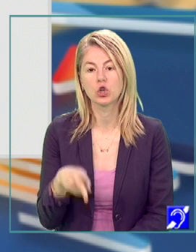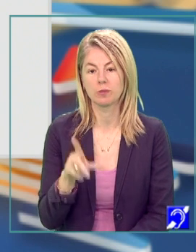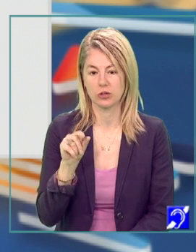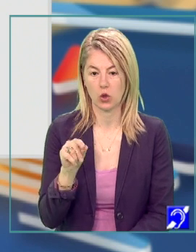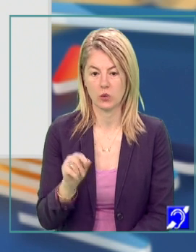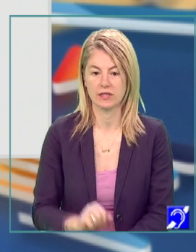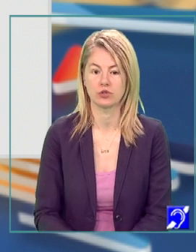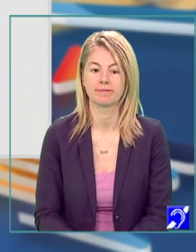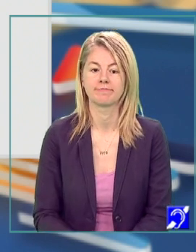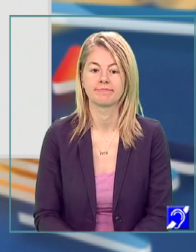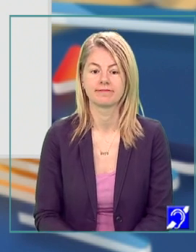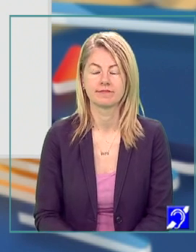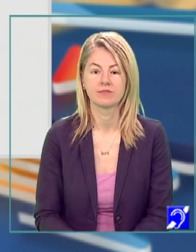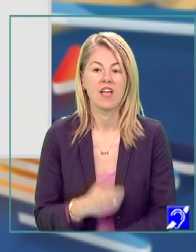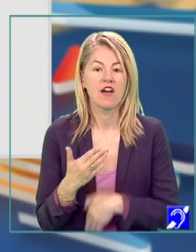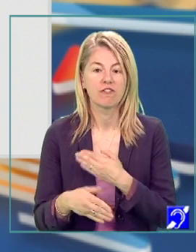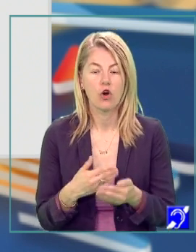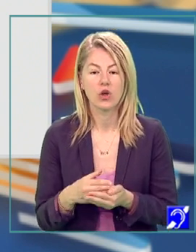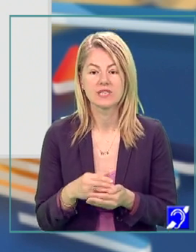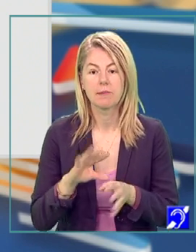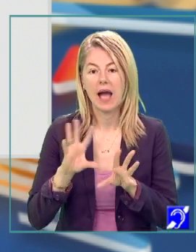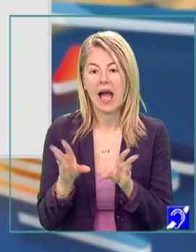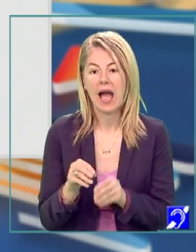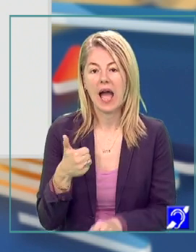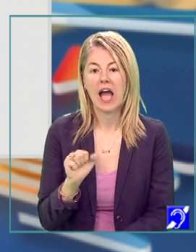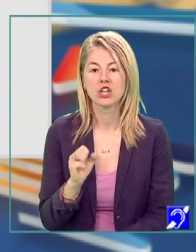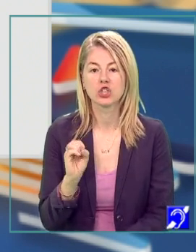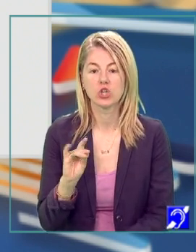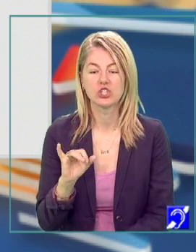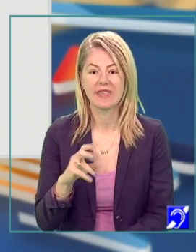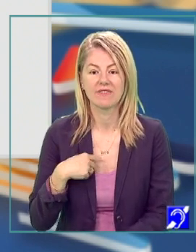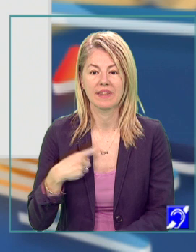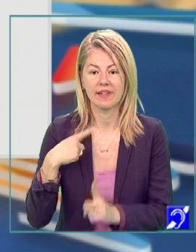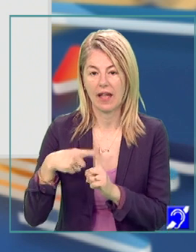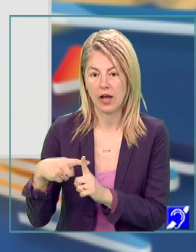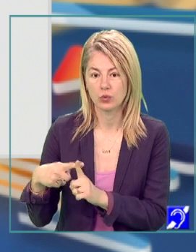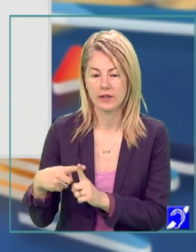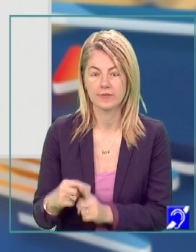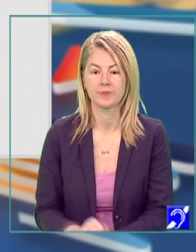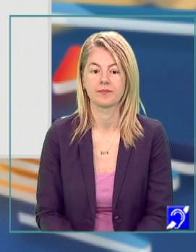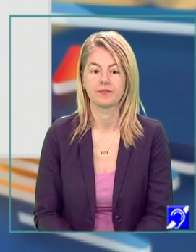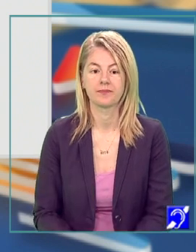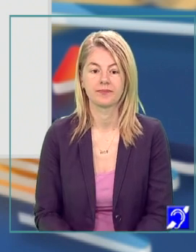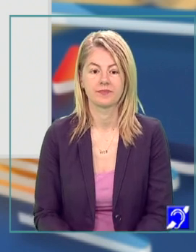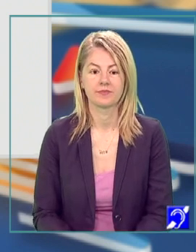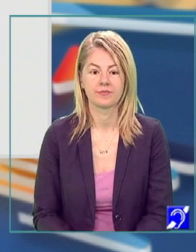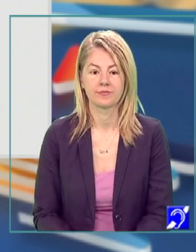minus 2020. Folosim asociativitatea adunării, asociem